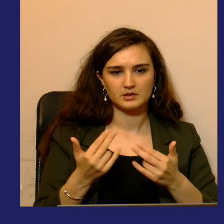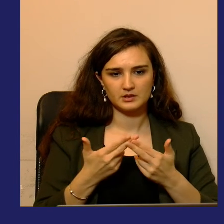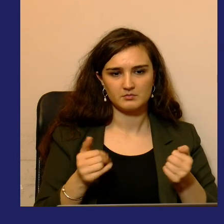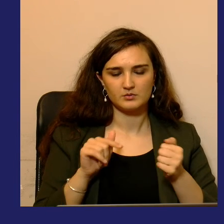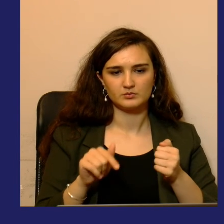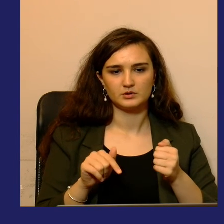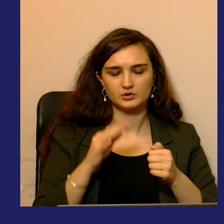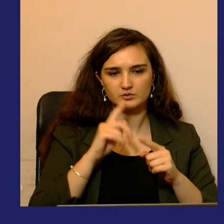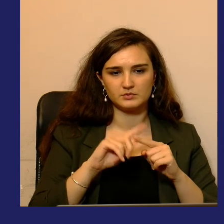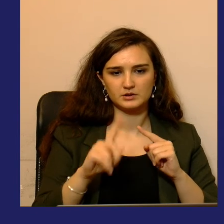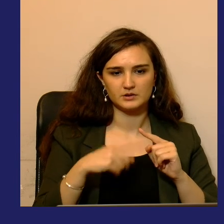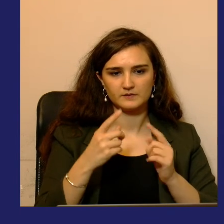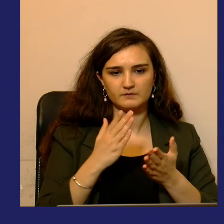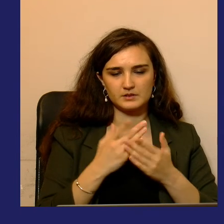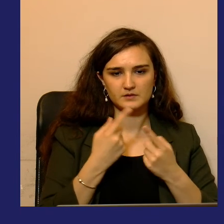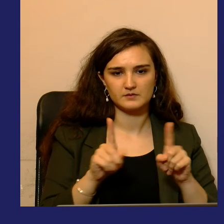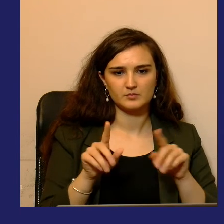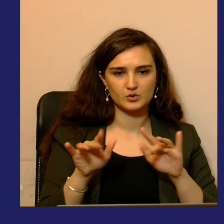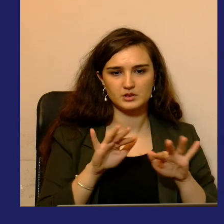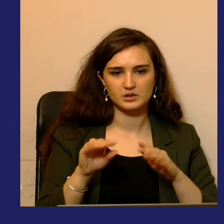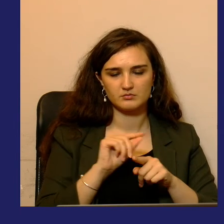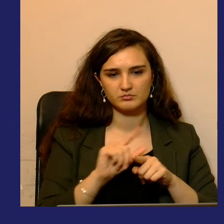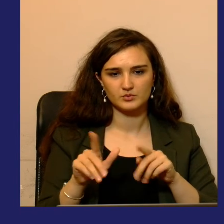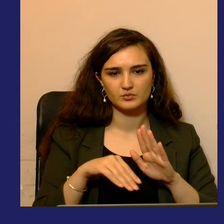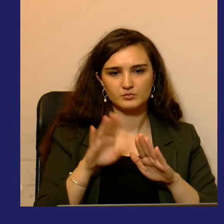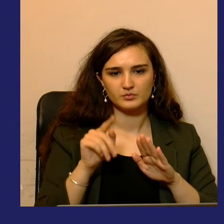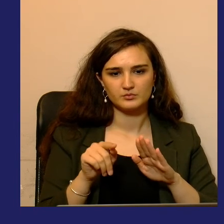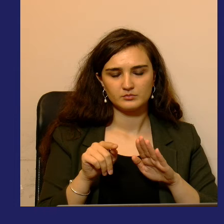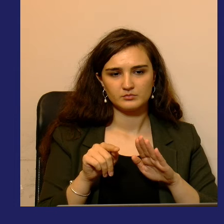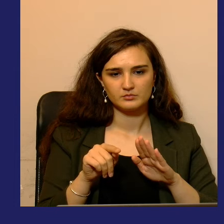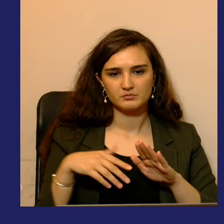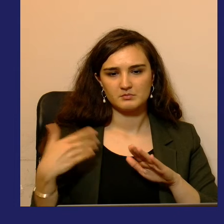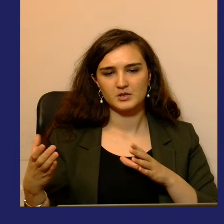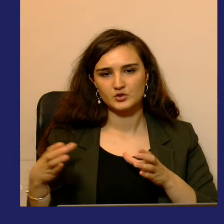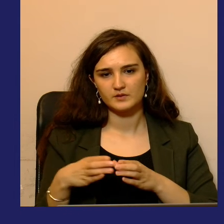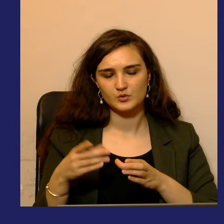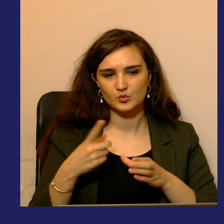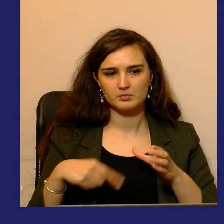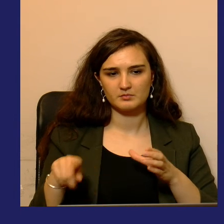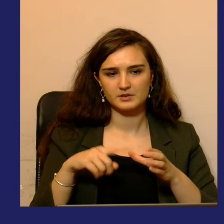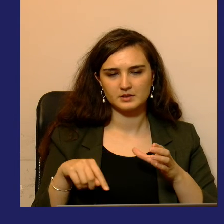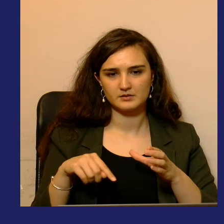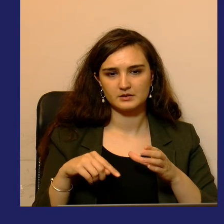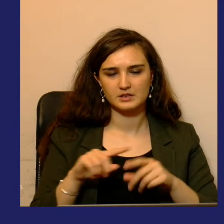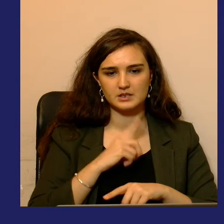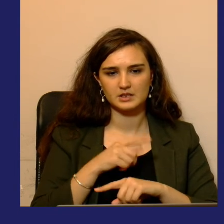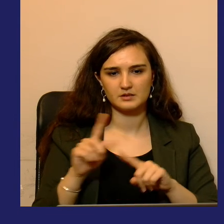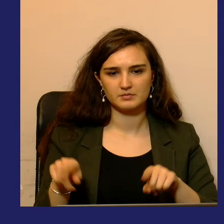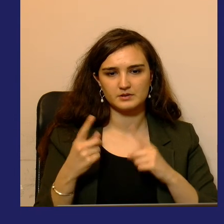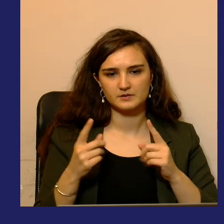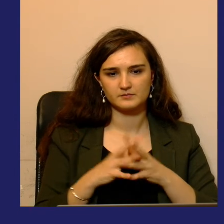ცხადია, შემდეგ იწვევს უკვე სხვა პროცესებს, იწვევს ულტრა მემარჯვენე ჯგუფების